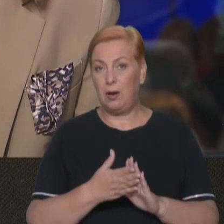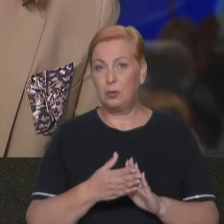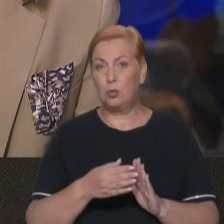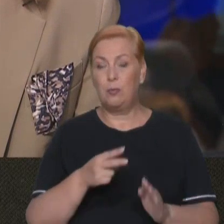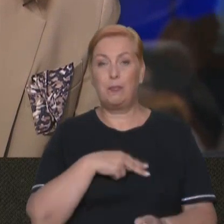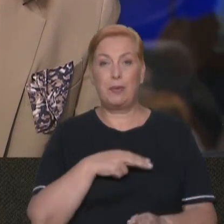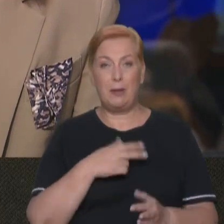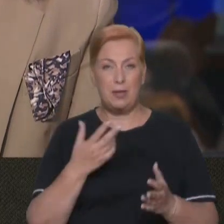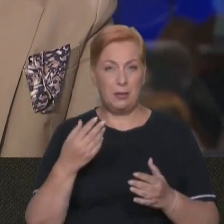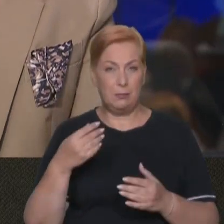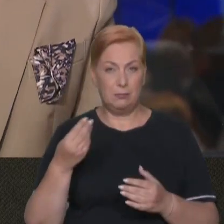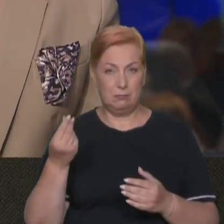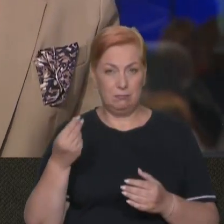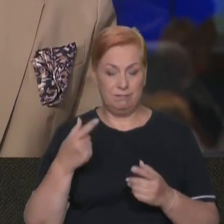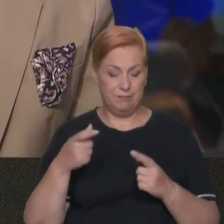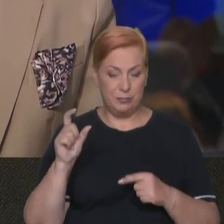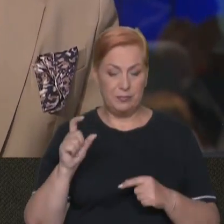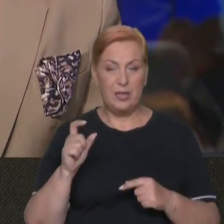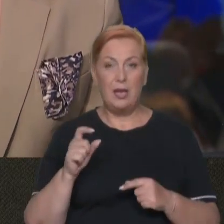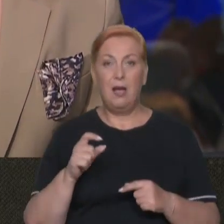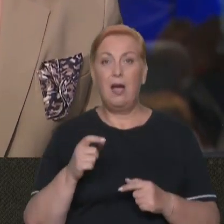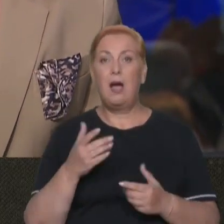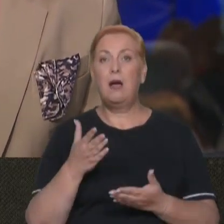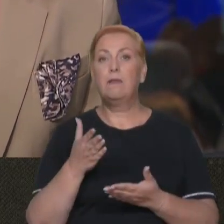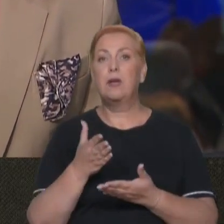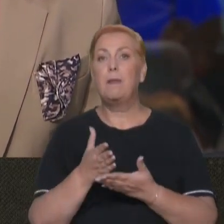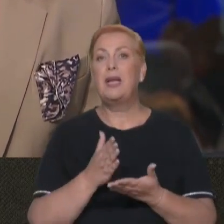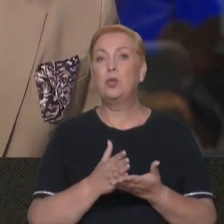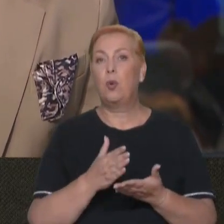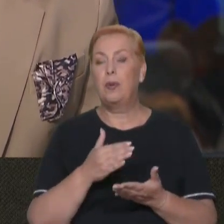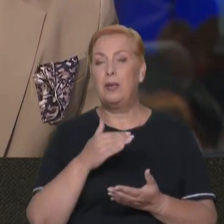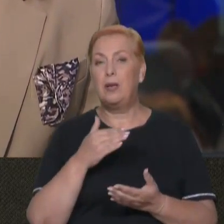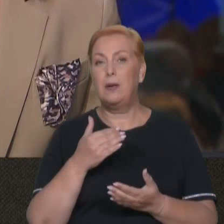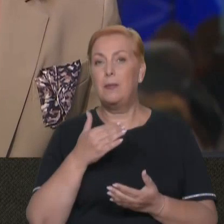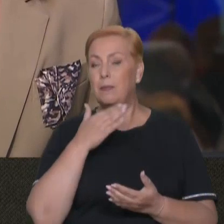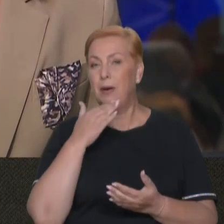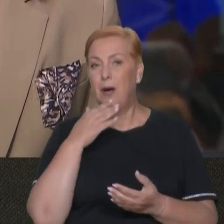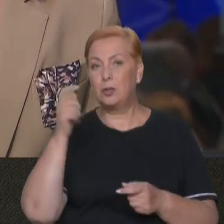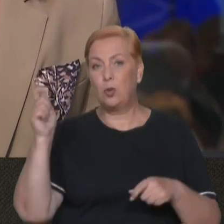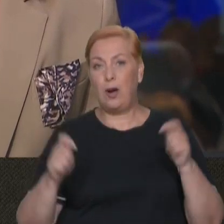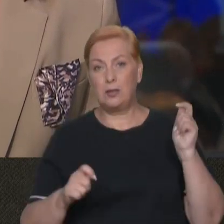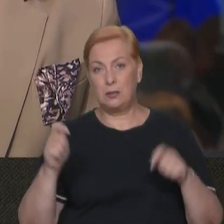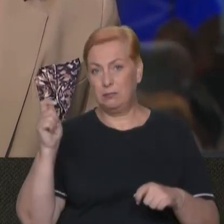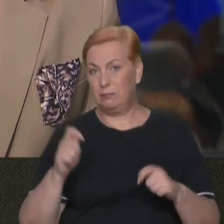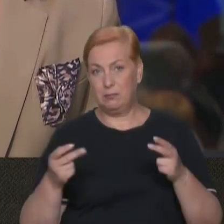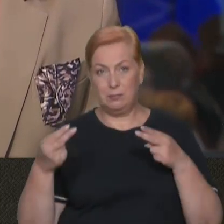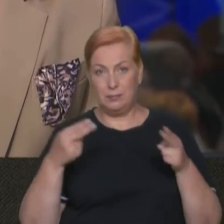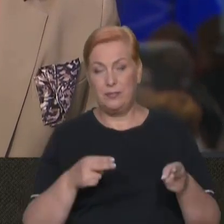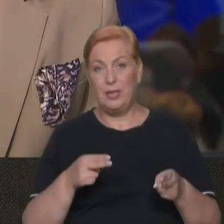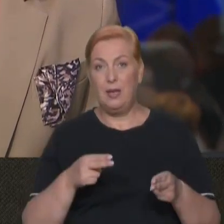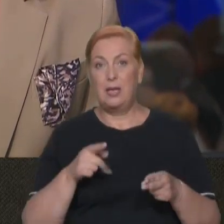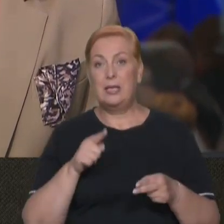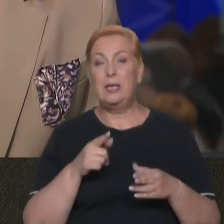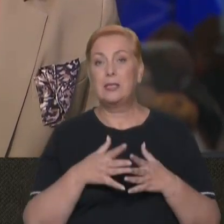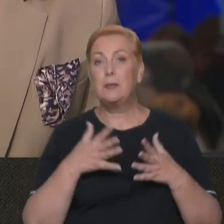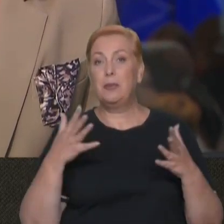місцеві чи не місцеві в Мелітополі сьогодні безліч приїжджає гастролерів їх більше ніж цивільного населення яке залишилось